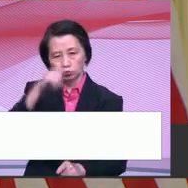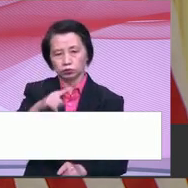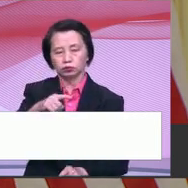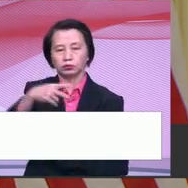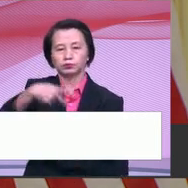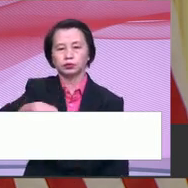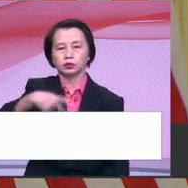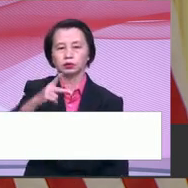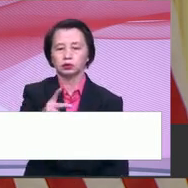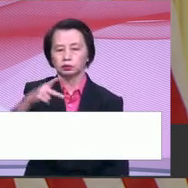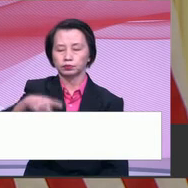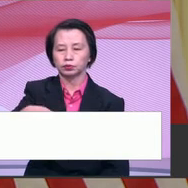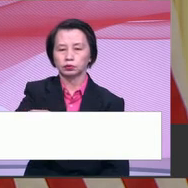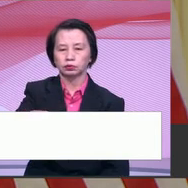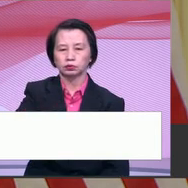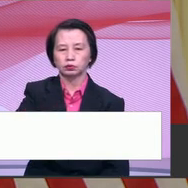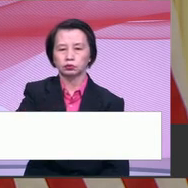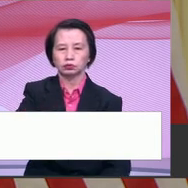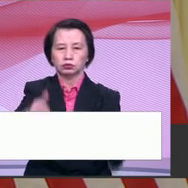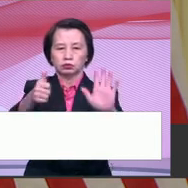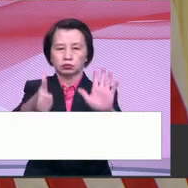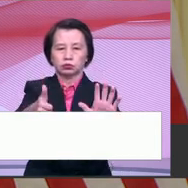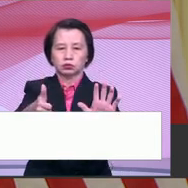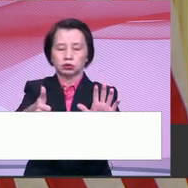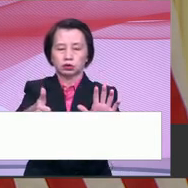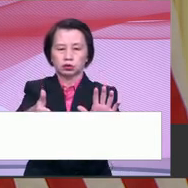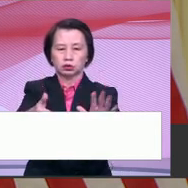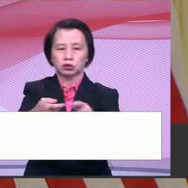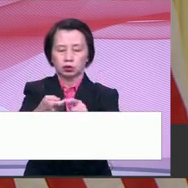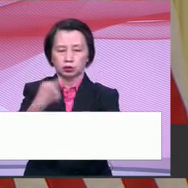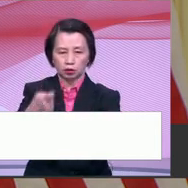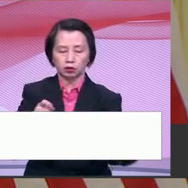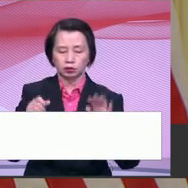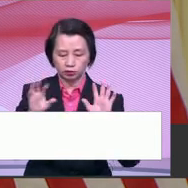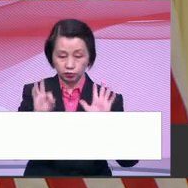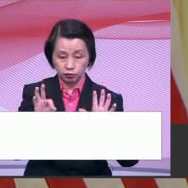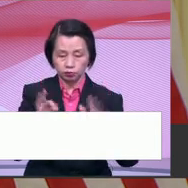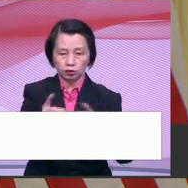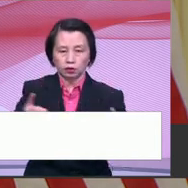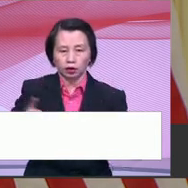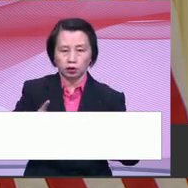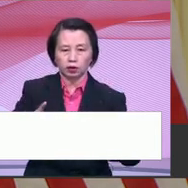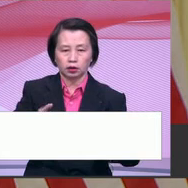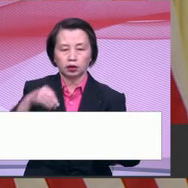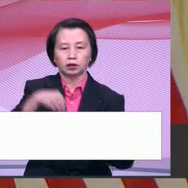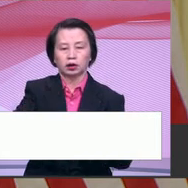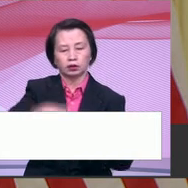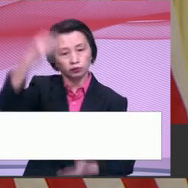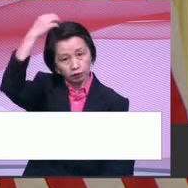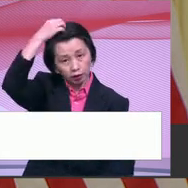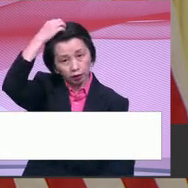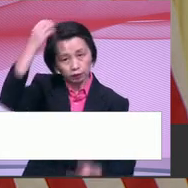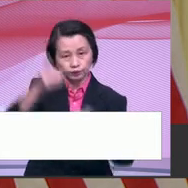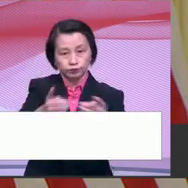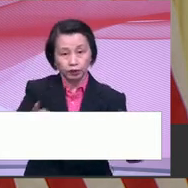PKP ke atas 6 daripada 9 daerah di Selangor.